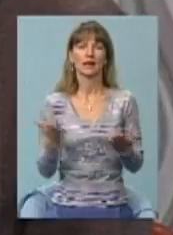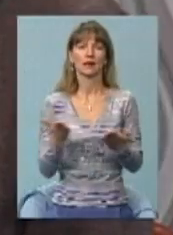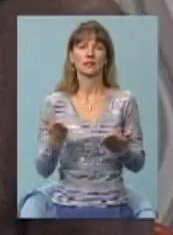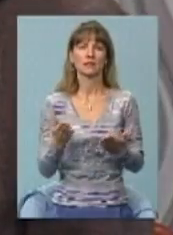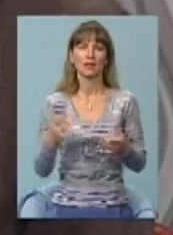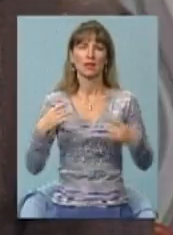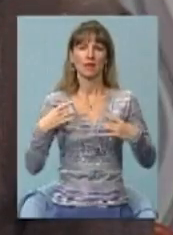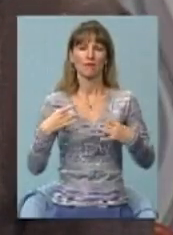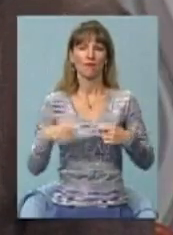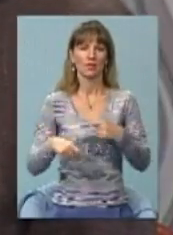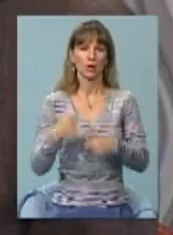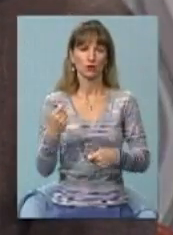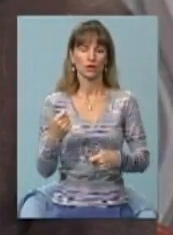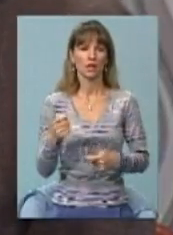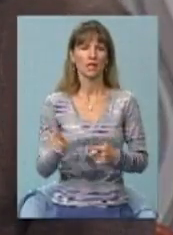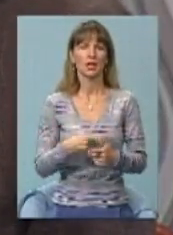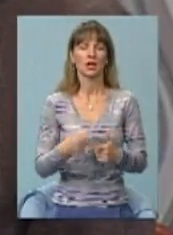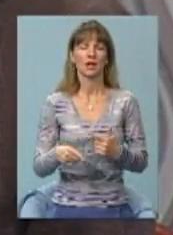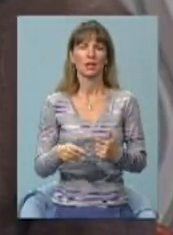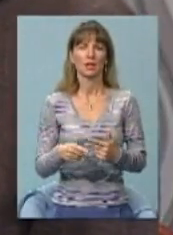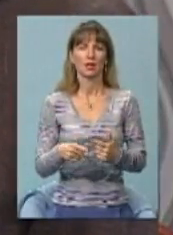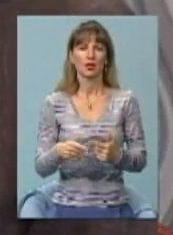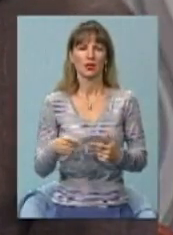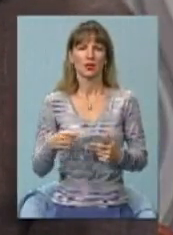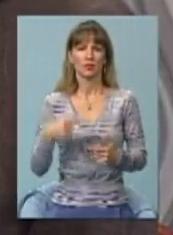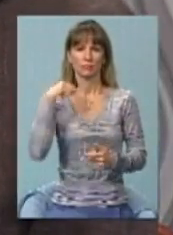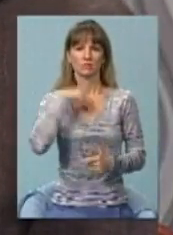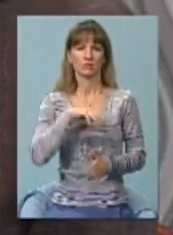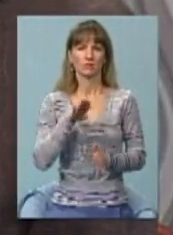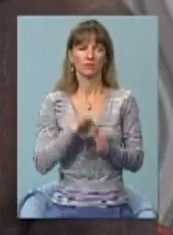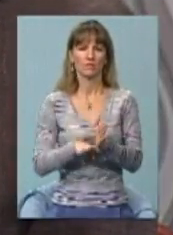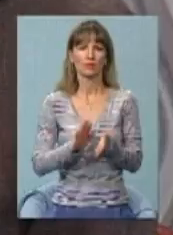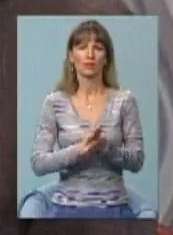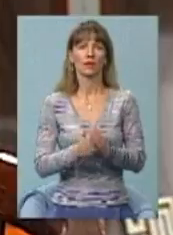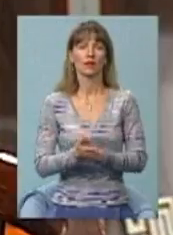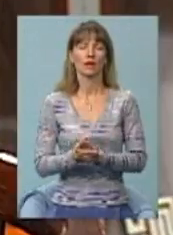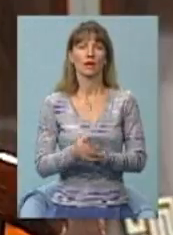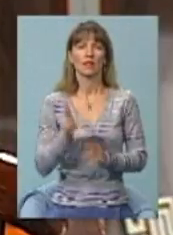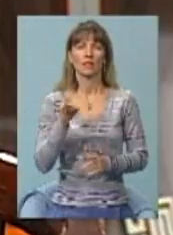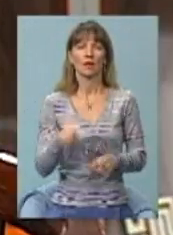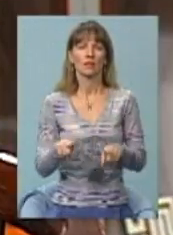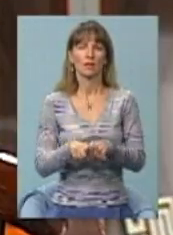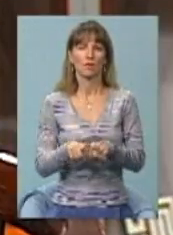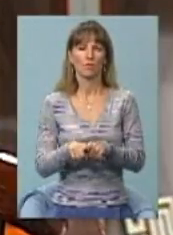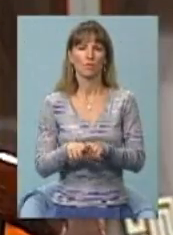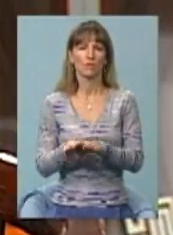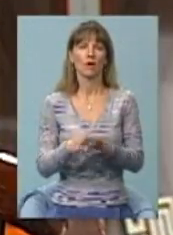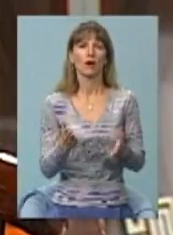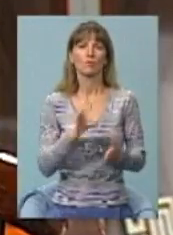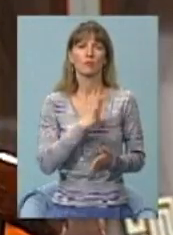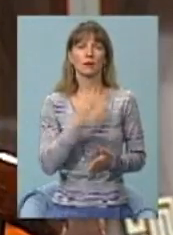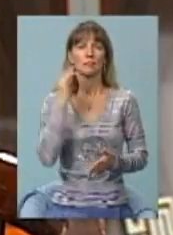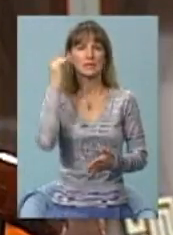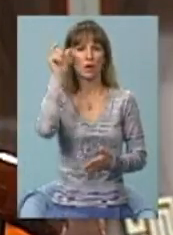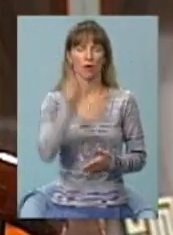або нервовий зрив, або якась стрес якийсь виникнути на такій. На такому ґрунті. Як бути психологом? Складно чи